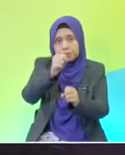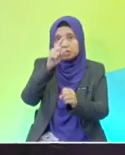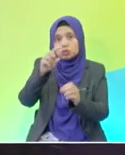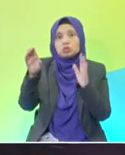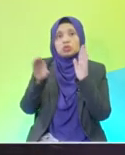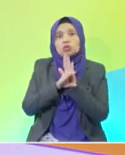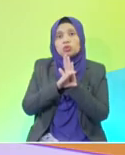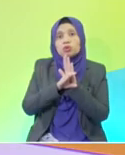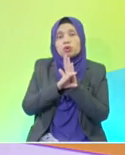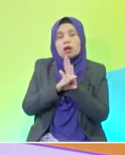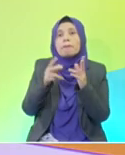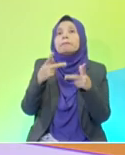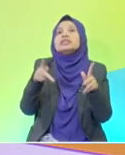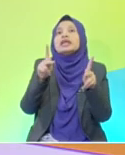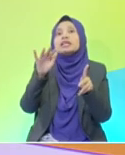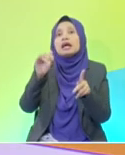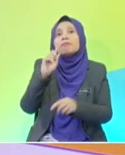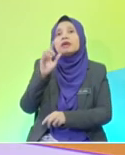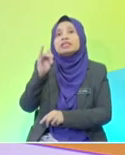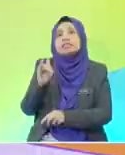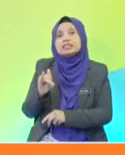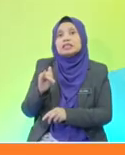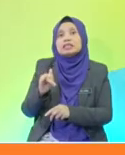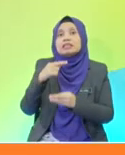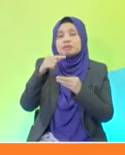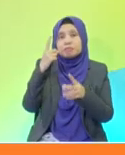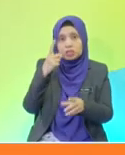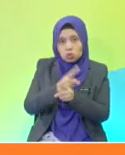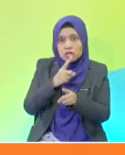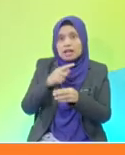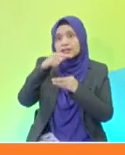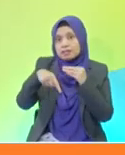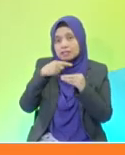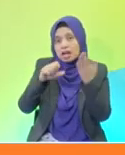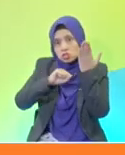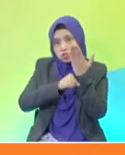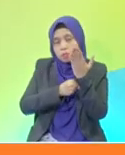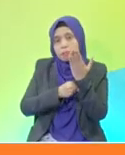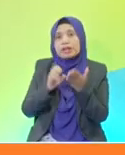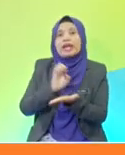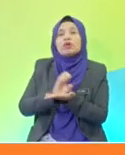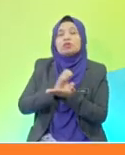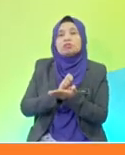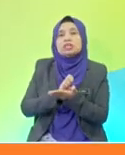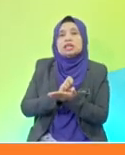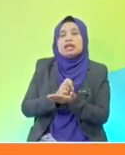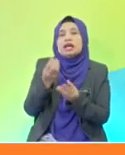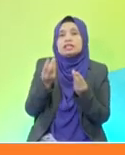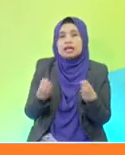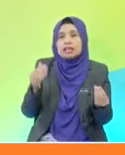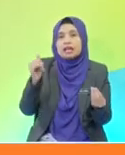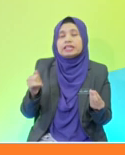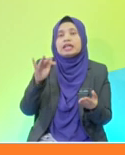pernyataan manakah yang benar tentang semua ekonomi dimana e tanah merupakan sumber yang